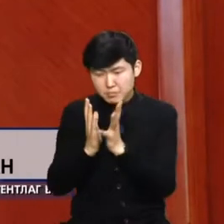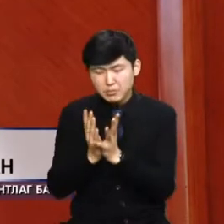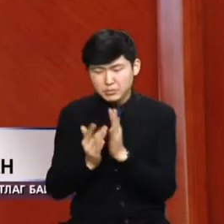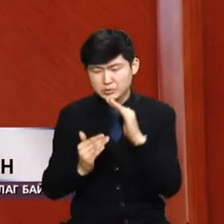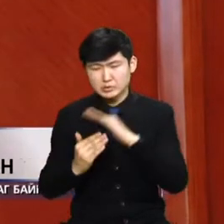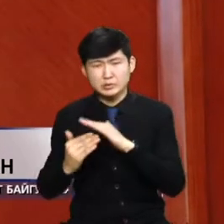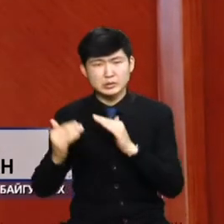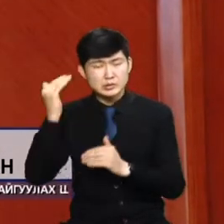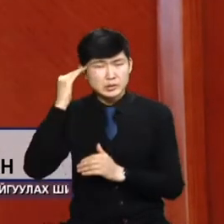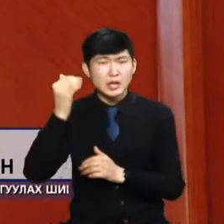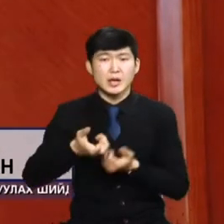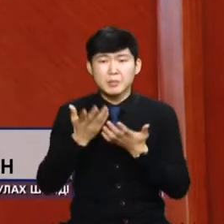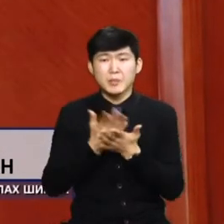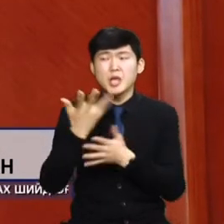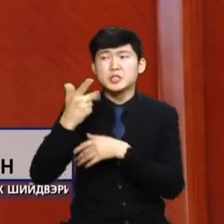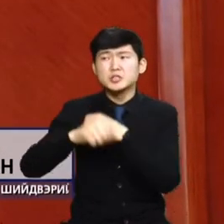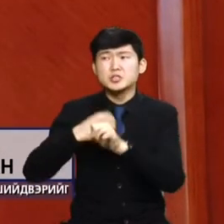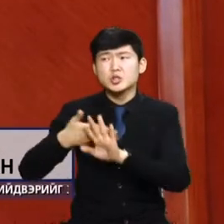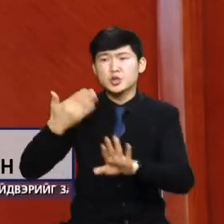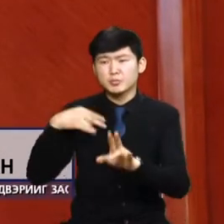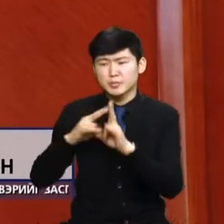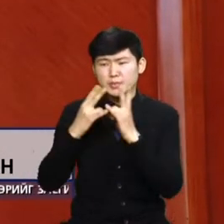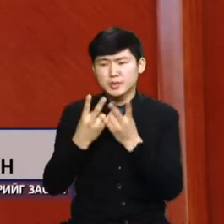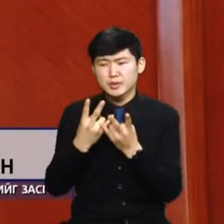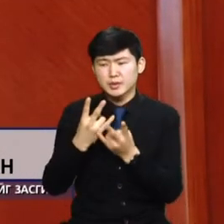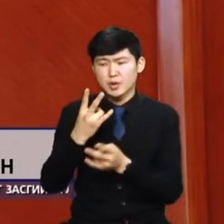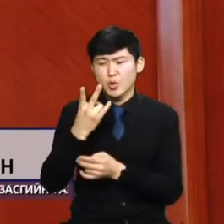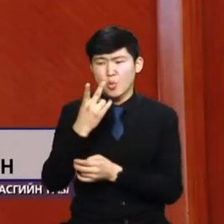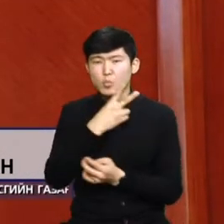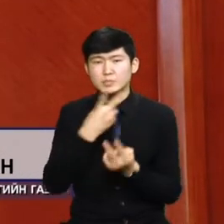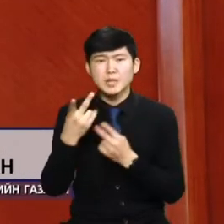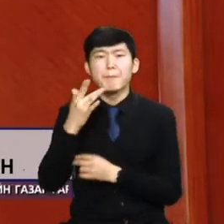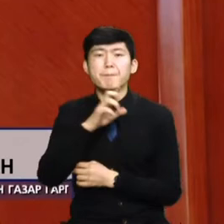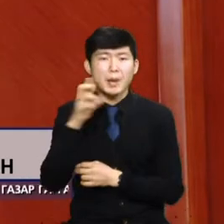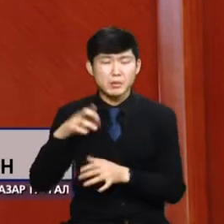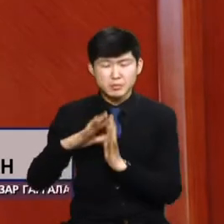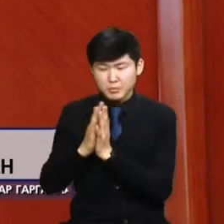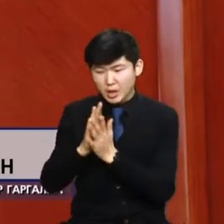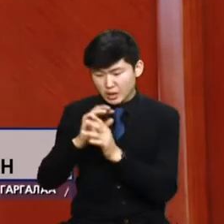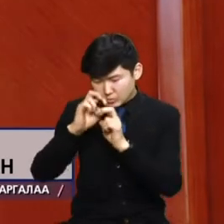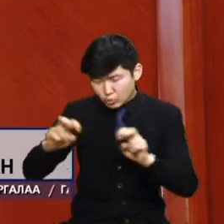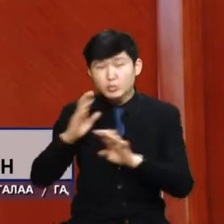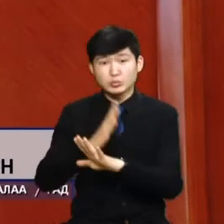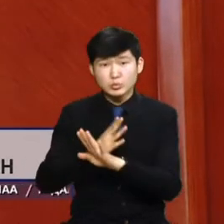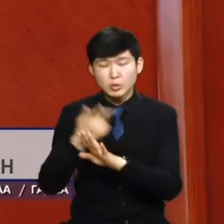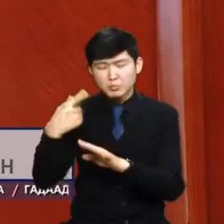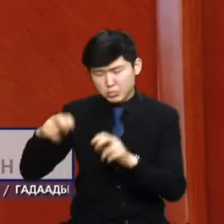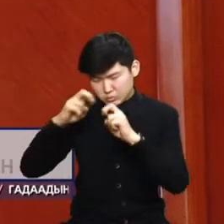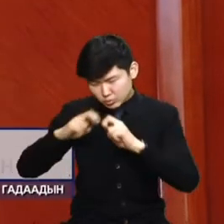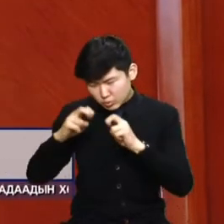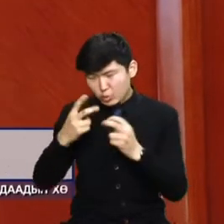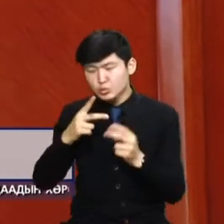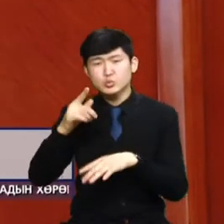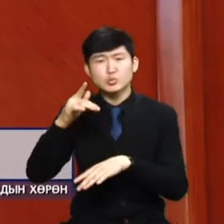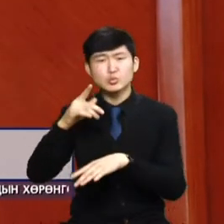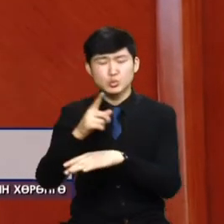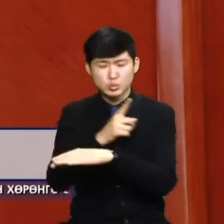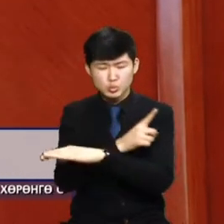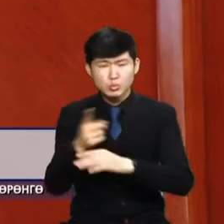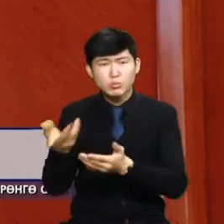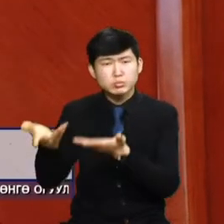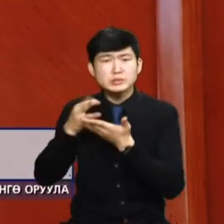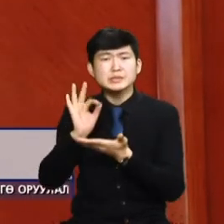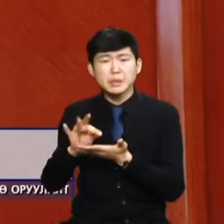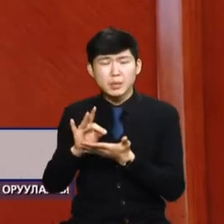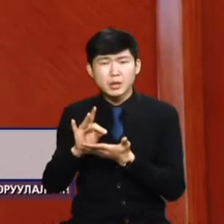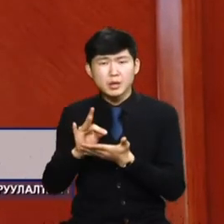хэрэгдчихээн. За нэг хэдэн жилийн өмнө бол нэгдсэн үндэсний байгууллага одоо хүүхдийн самбалагийн чиглэл судалгаа хийсэн байна. Тэр судалгааны дүнгээс харахаар бол яг нилээд